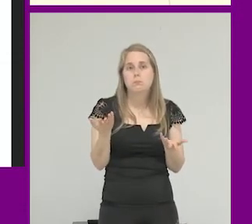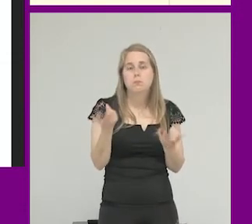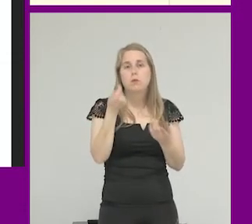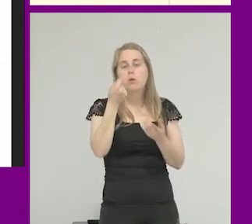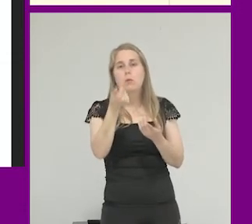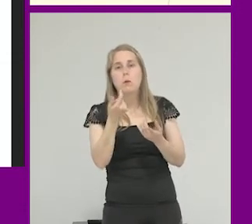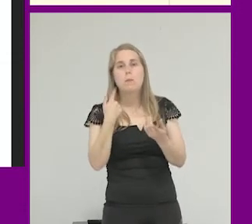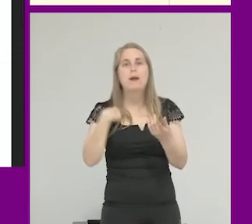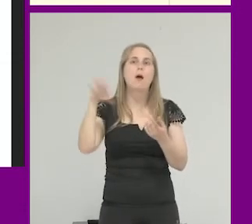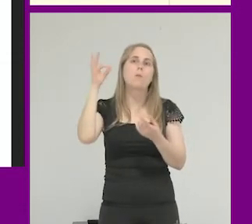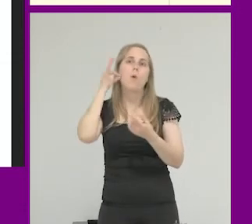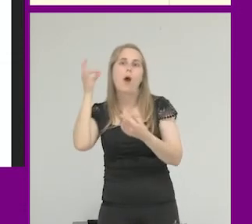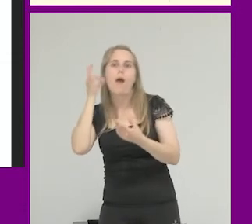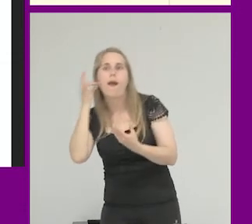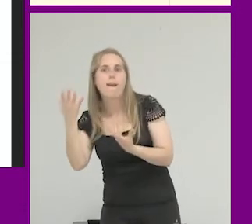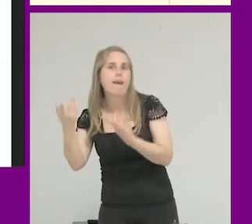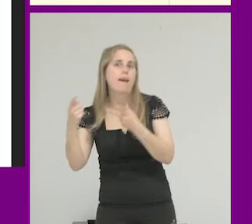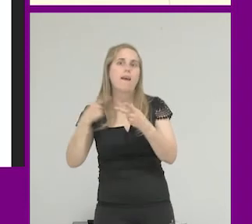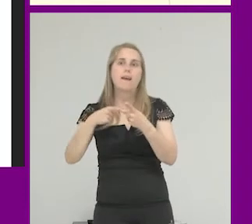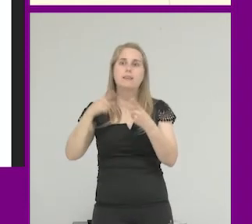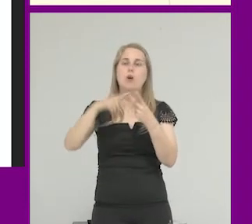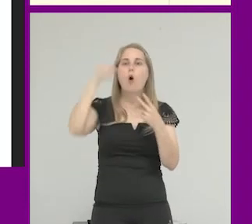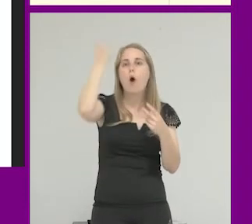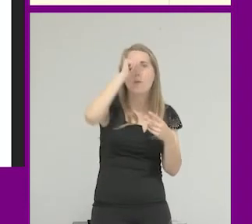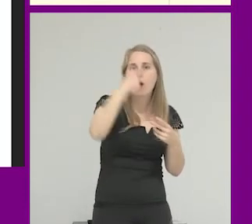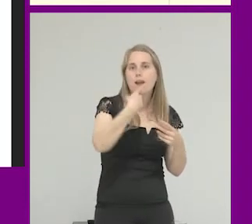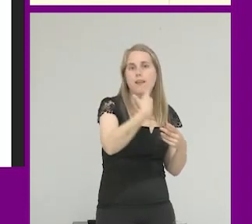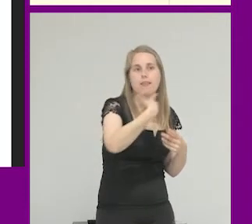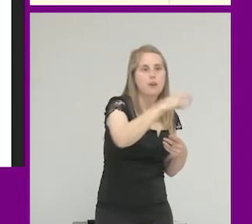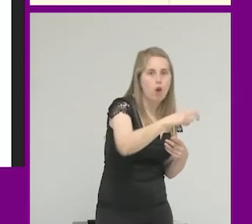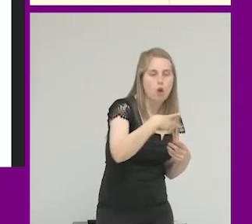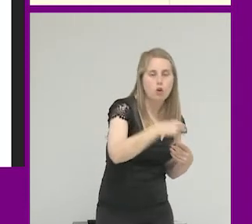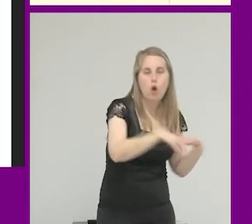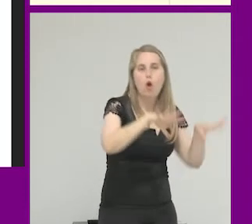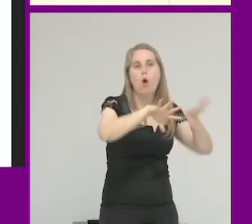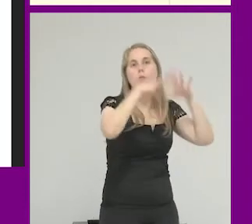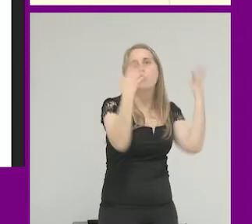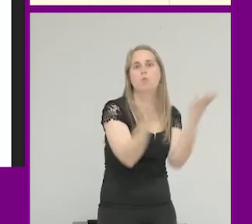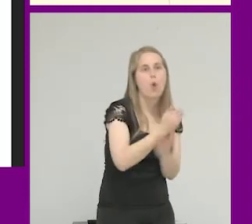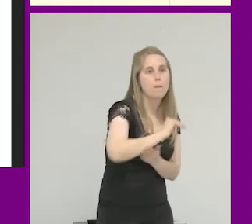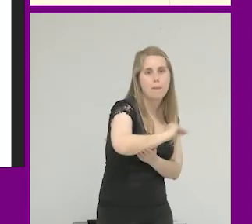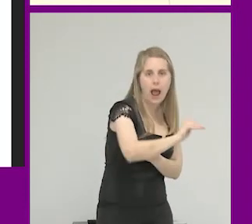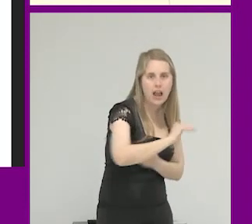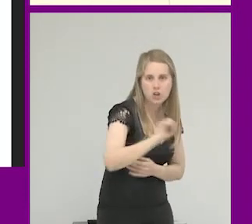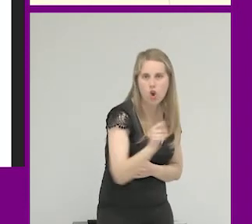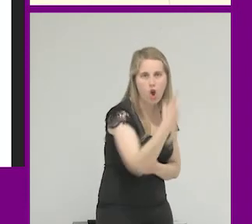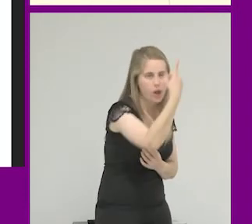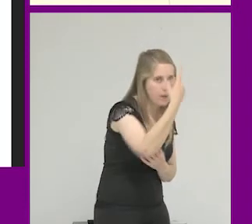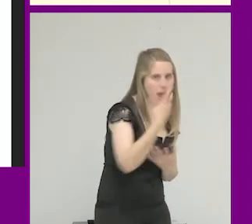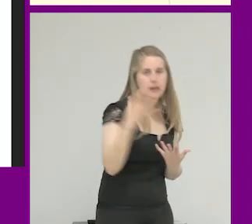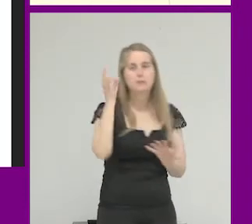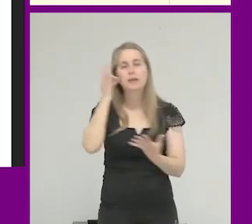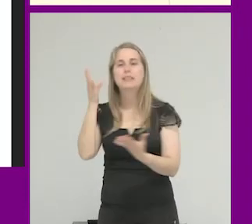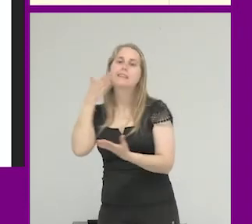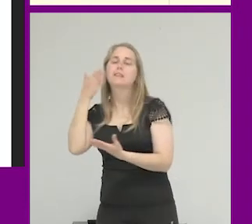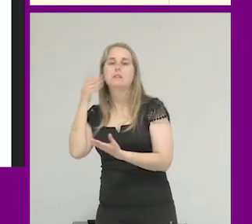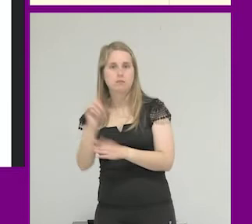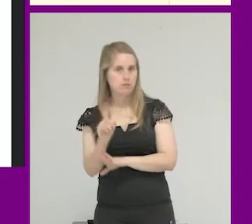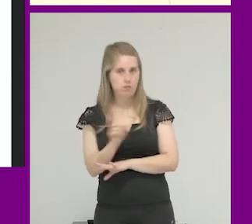ezabatzea emakumeak, etorri gehala gizonei esatea direla munduko gaiztoenak eta hori guztia. Eta